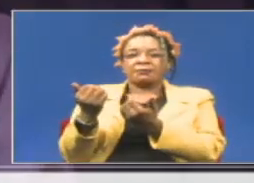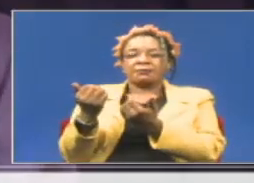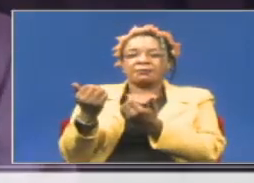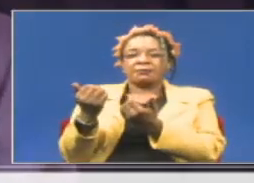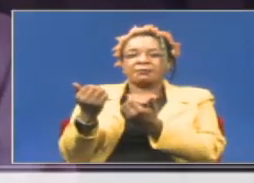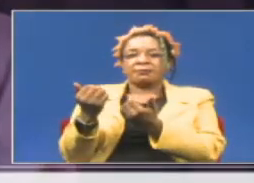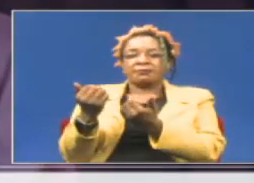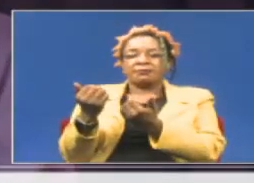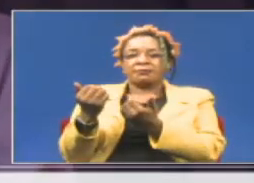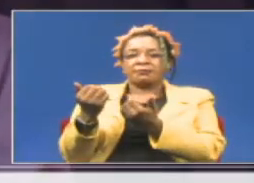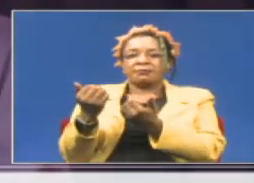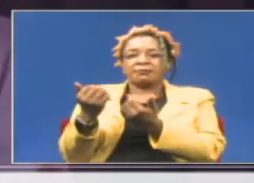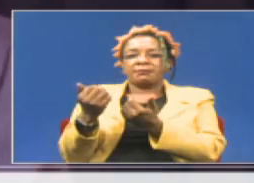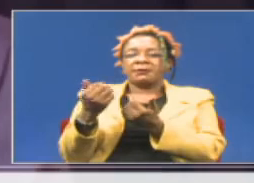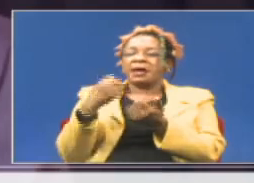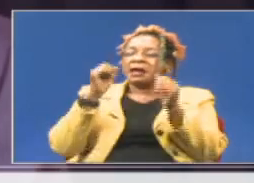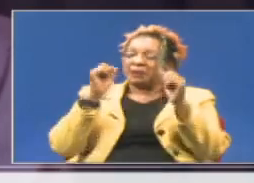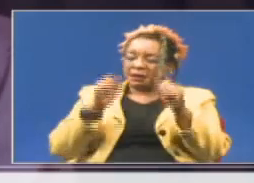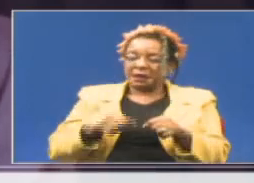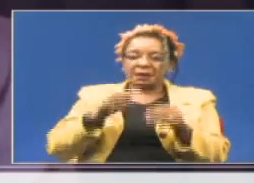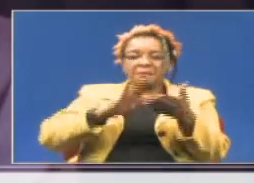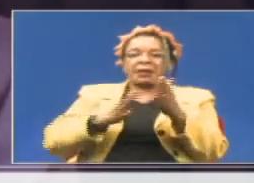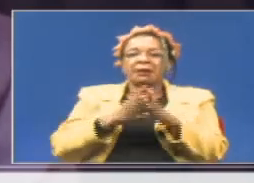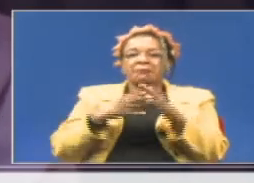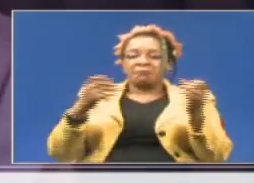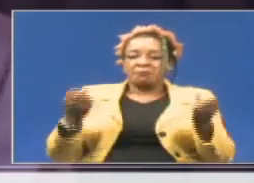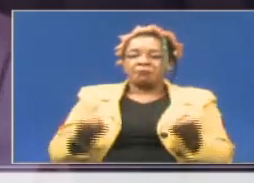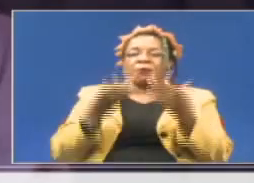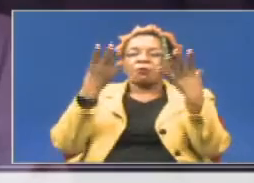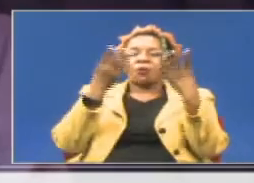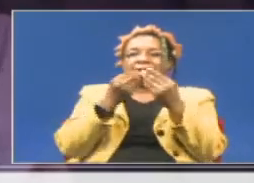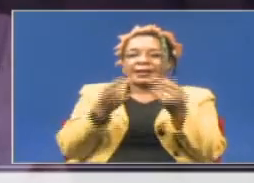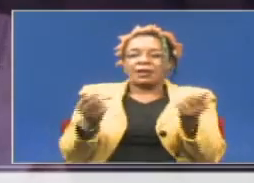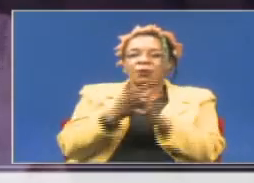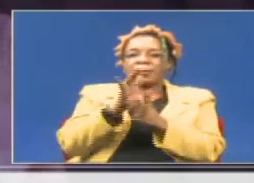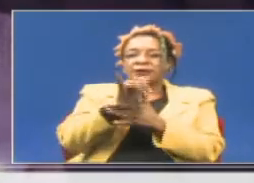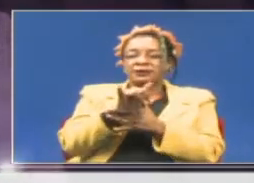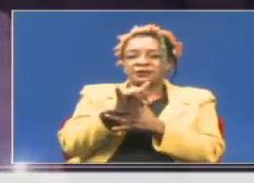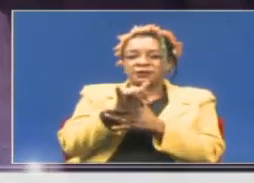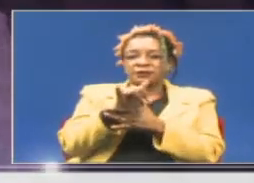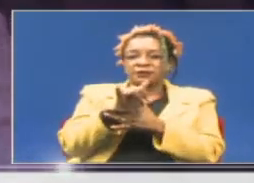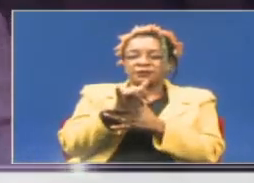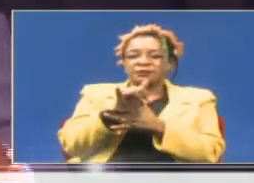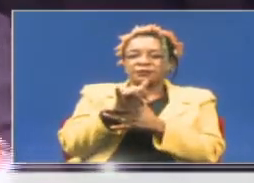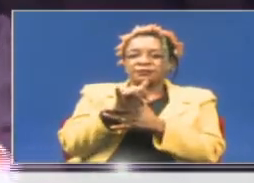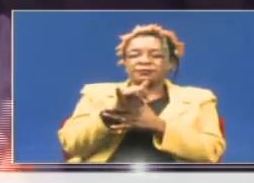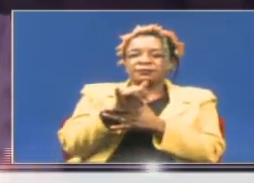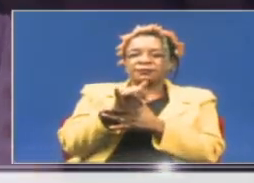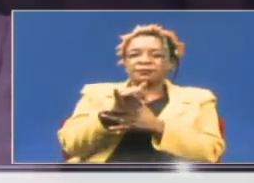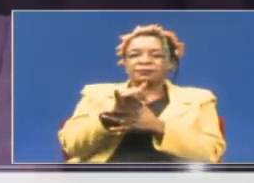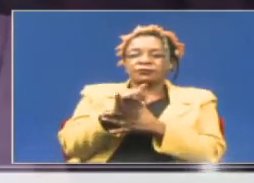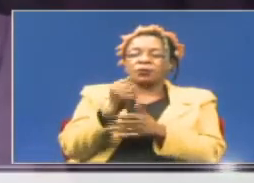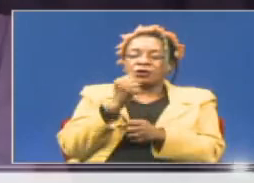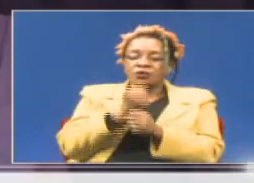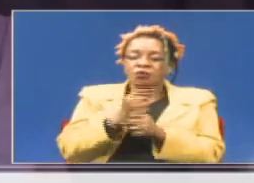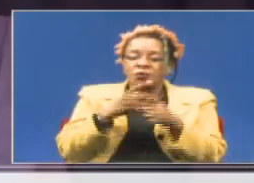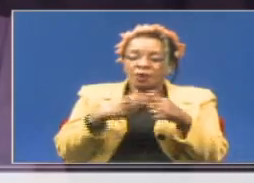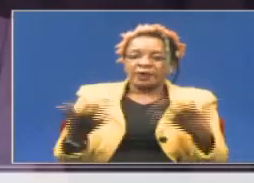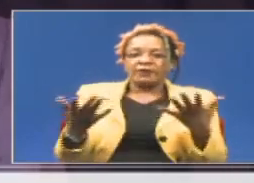far as this matter is concerned. We will dive with it. We will do